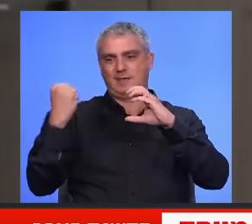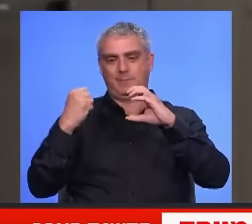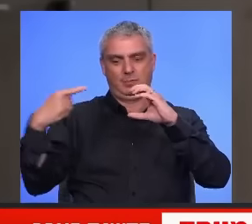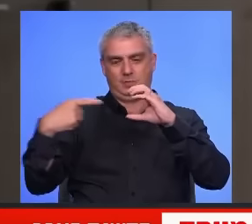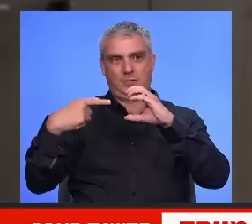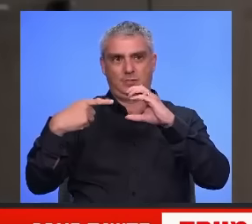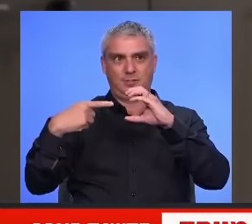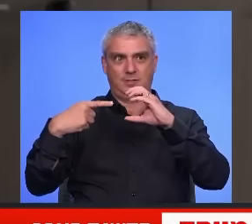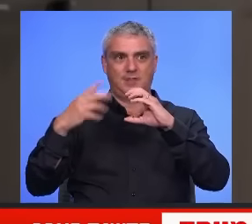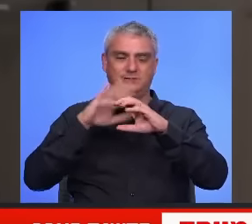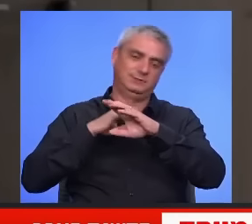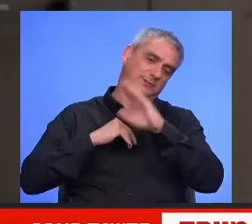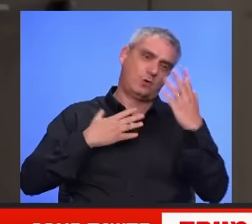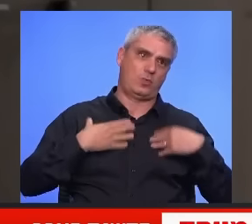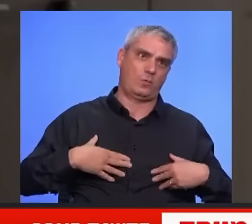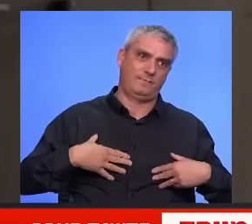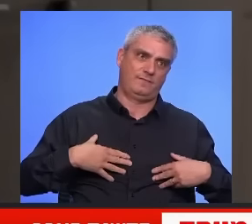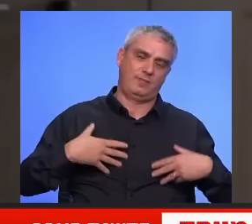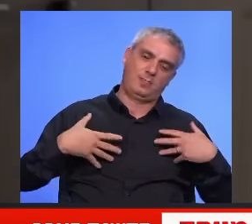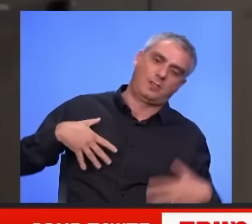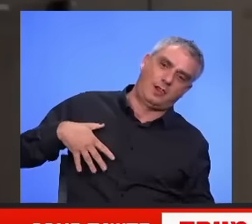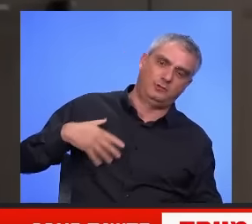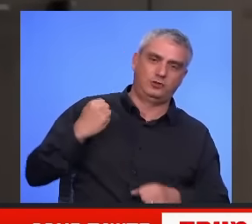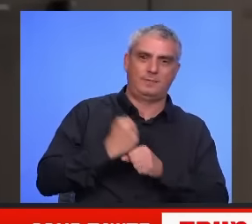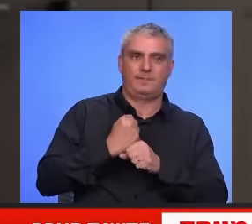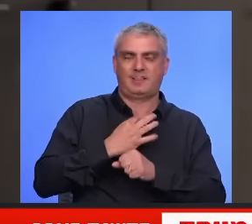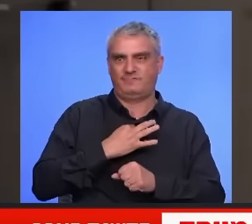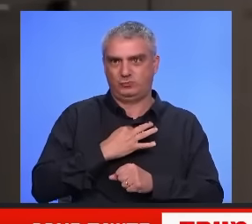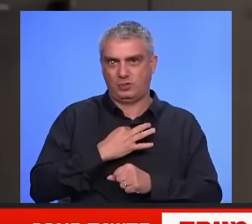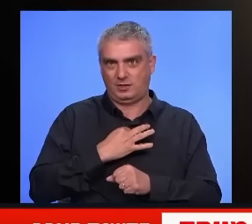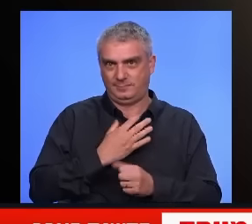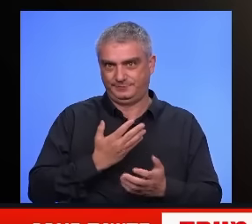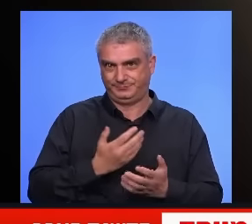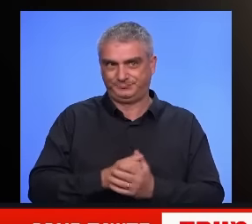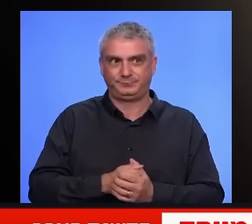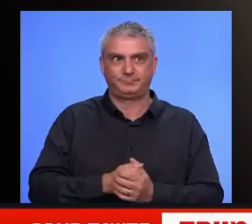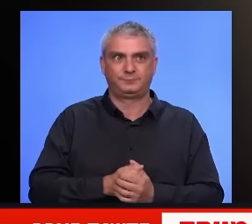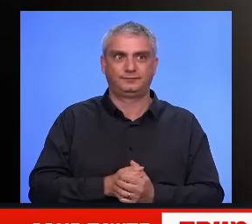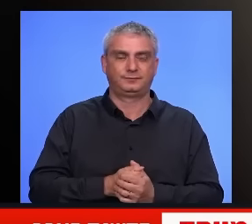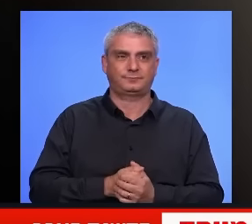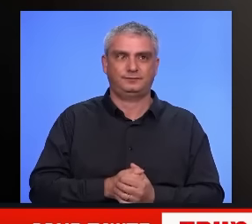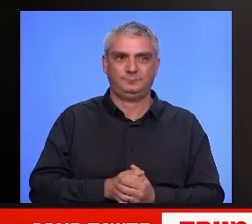הצד השמאלי בגוף נחלש בתפקוד שלו.